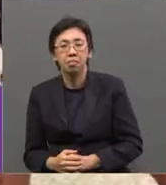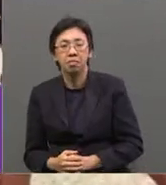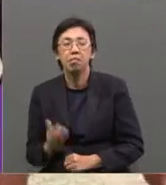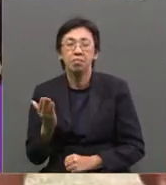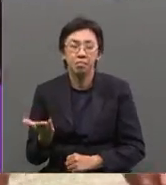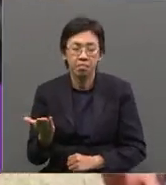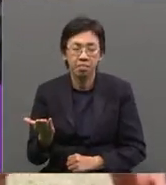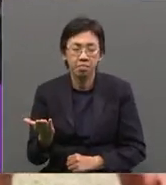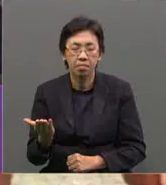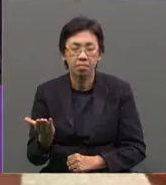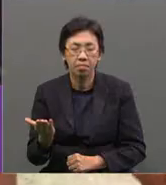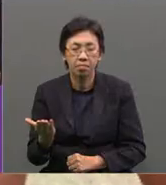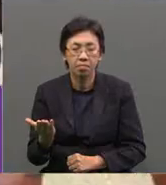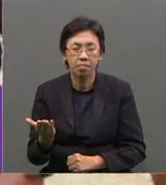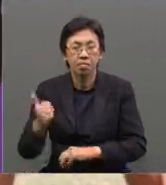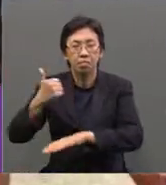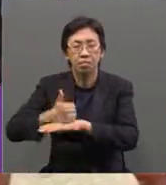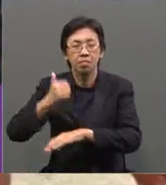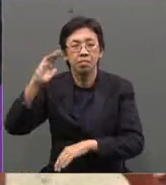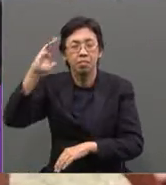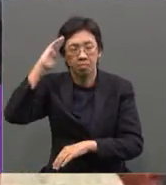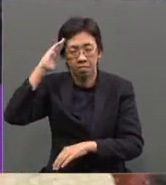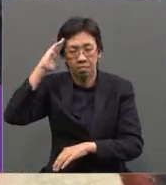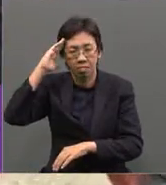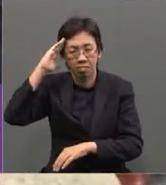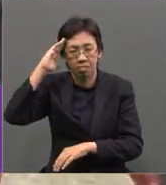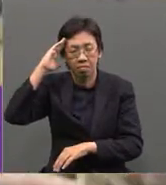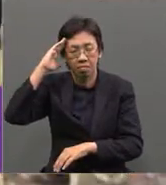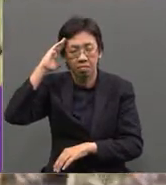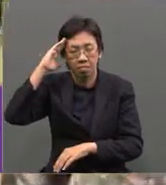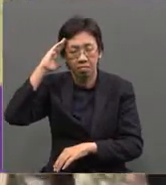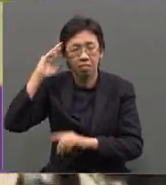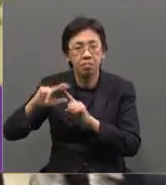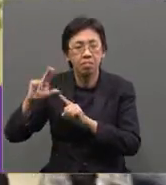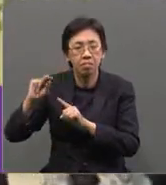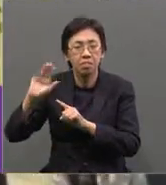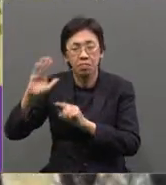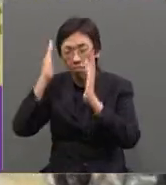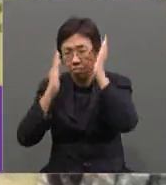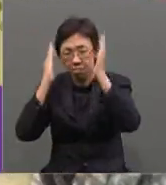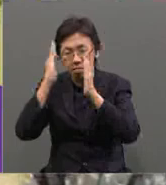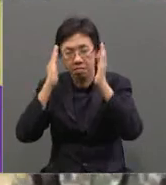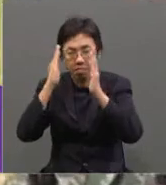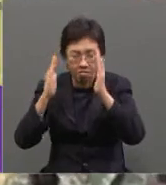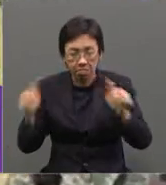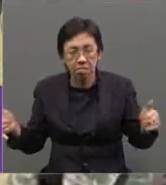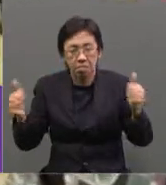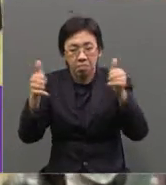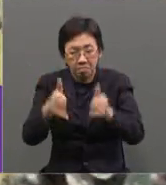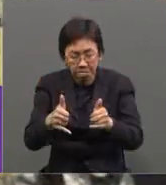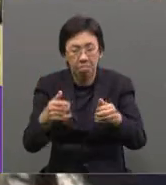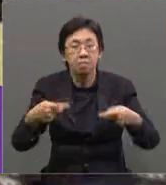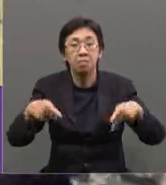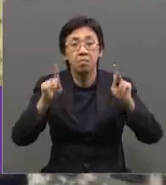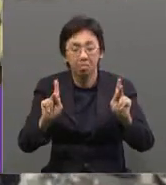จักรวาลยาซิดบินยูซุสผู้บัญชาการกองพลน้อยทหารราบที่ 30ของมาเลเซีย 2ท่านมาเป็นประธาน